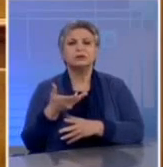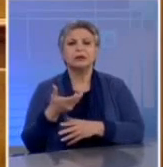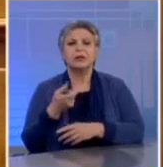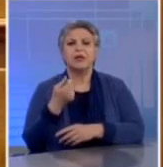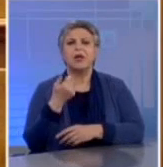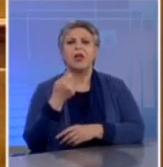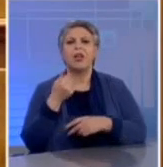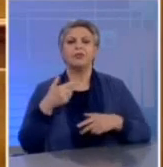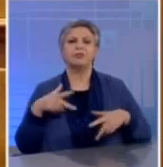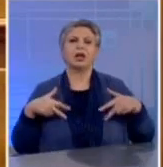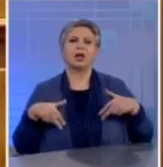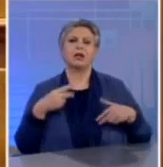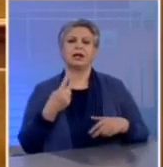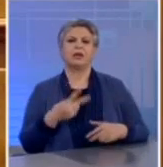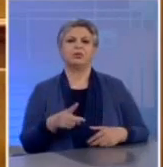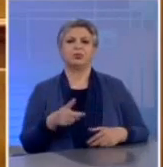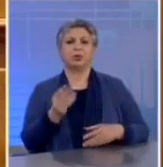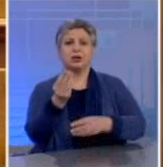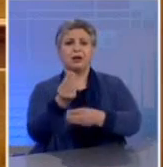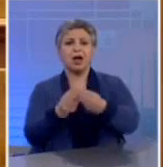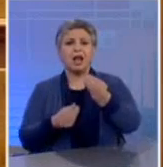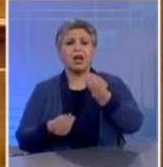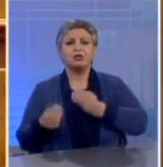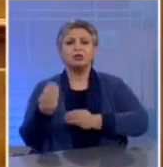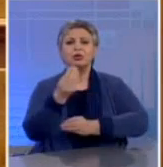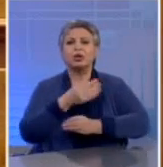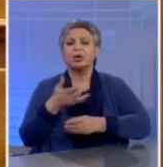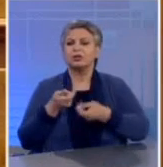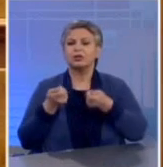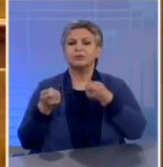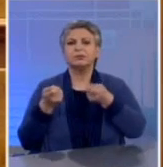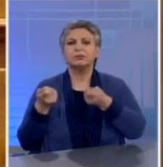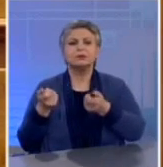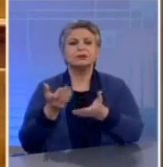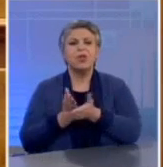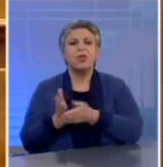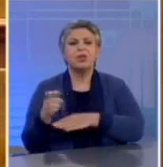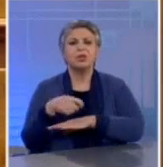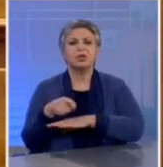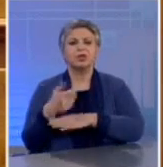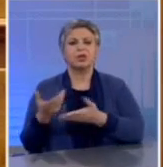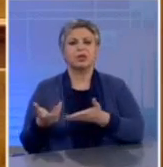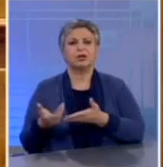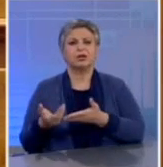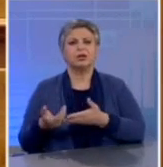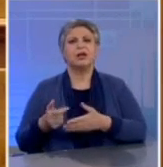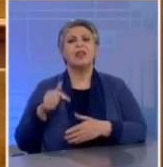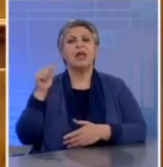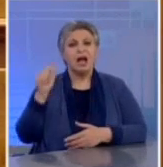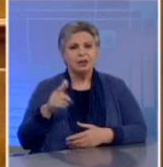Το χειρότερο όμως όλων αυτών είναι ο εκμαυλισμός της δικαιοσύνης και της δημοκρατίας. Γιατί ο θεσμός αυτός πιστοποιεί τη